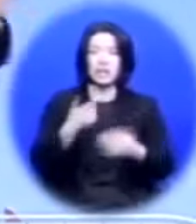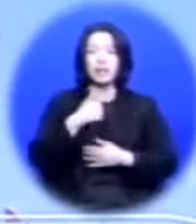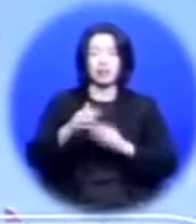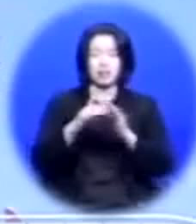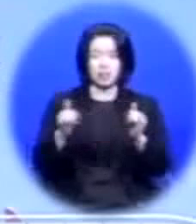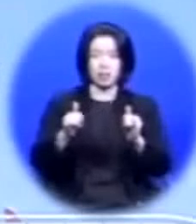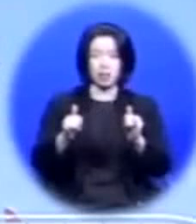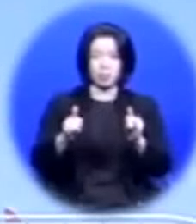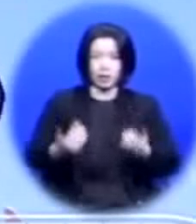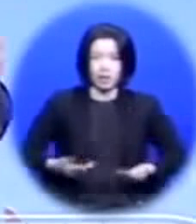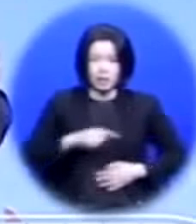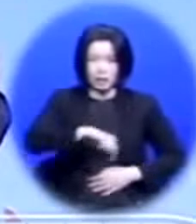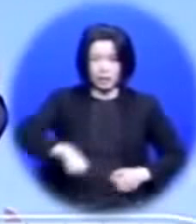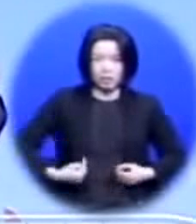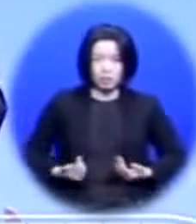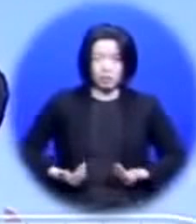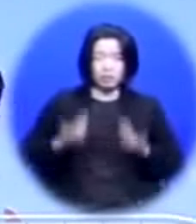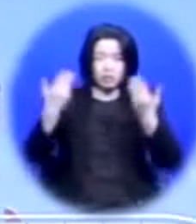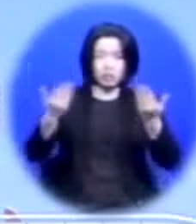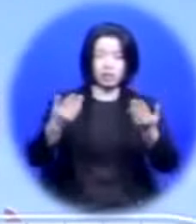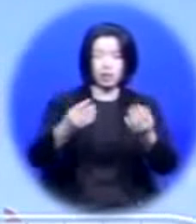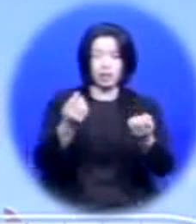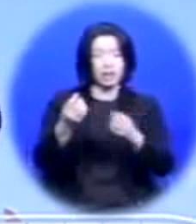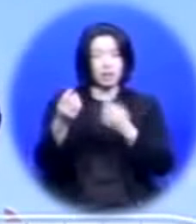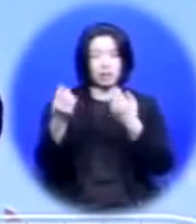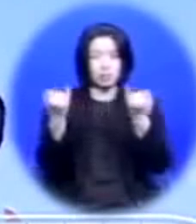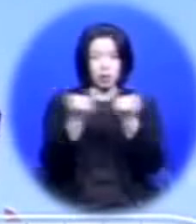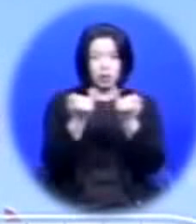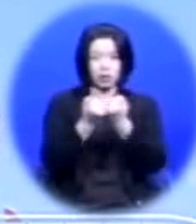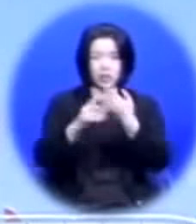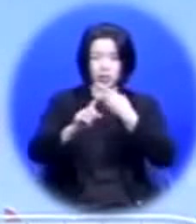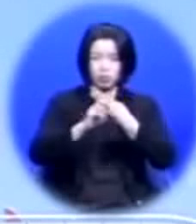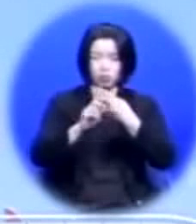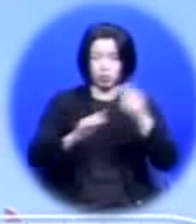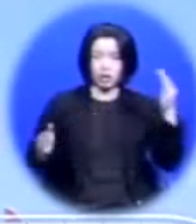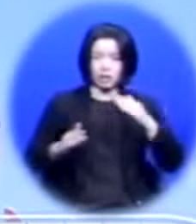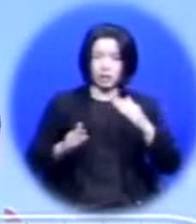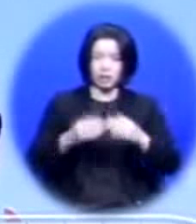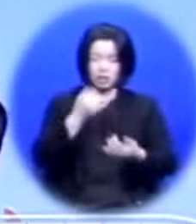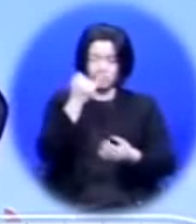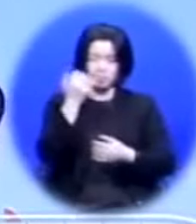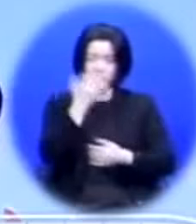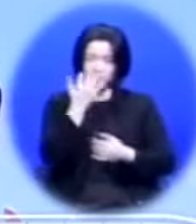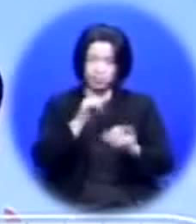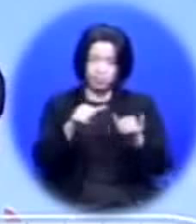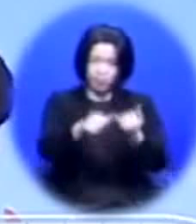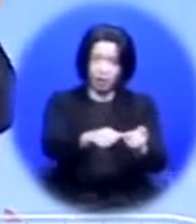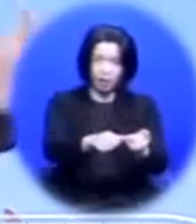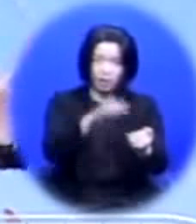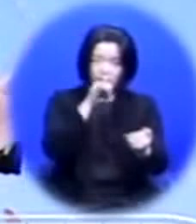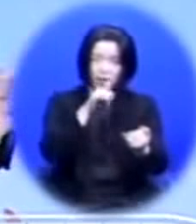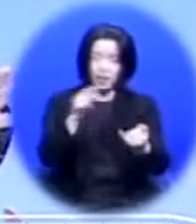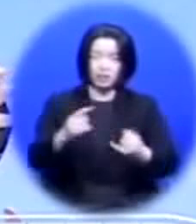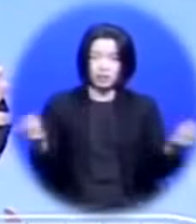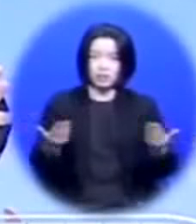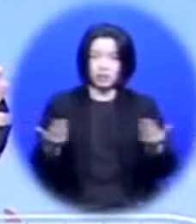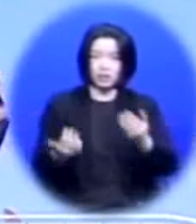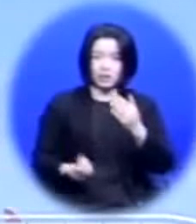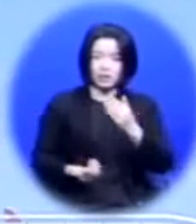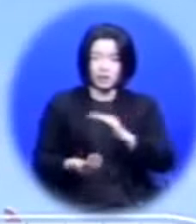자원봉사 나온 여중생을 성추행한 죄를지었습니다 사건이 일어나기